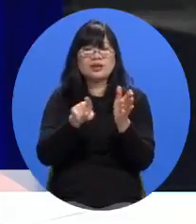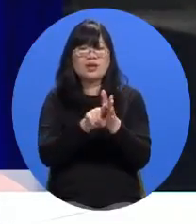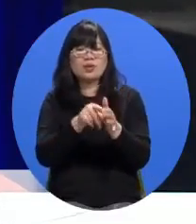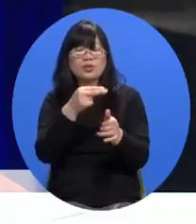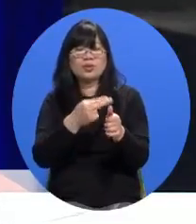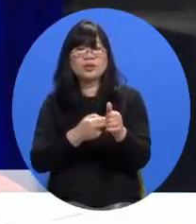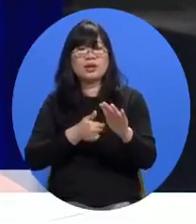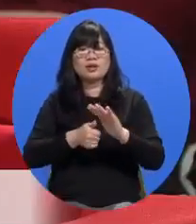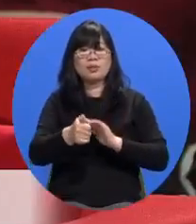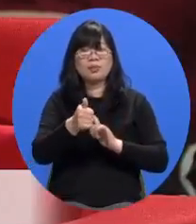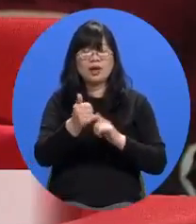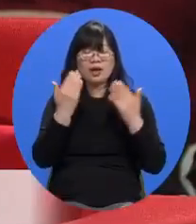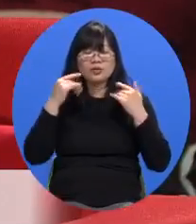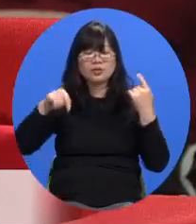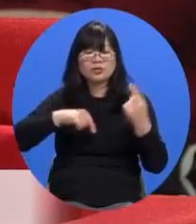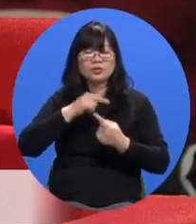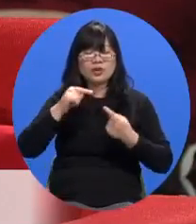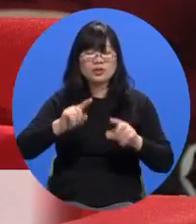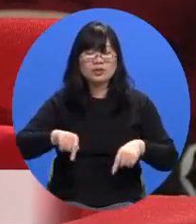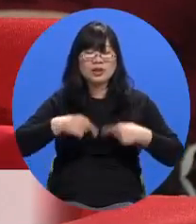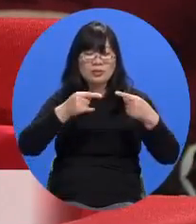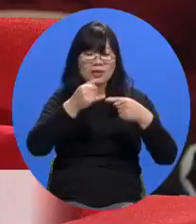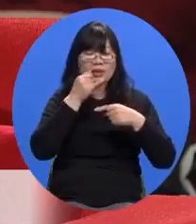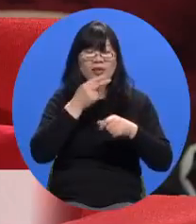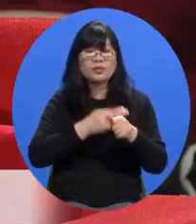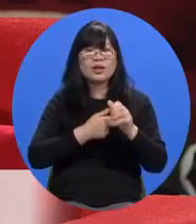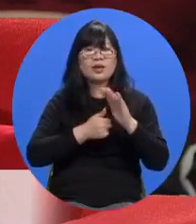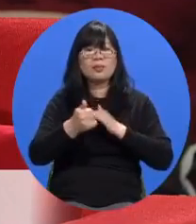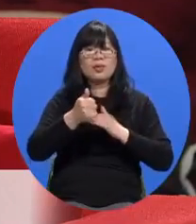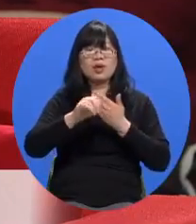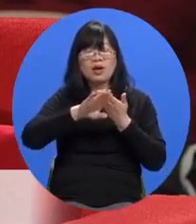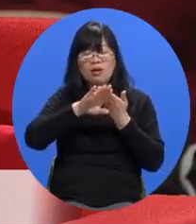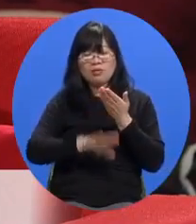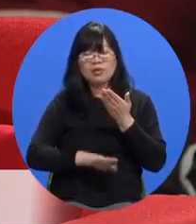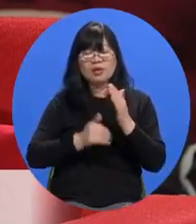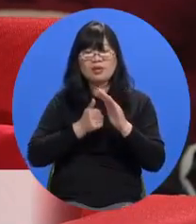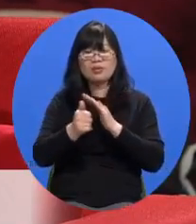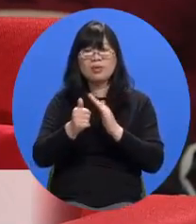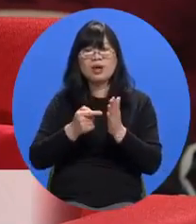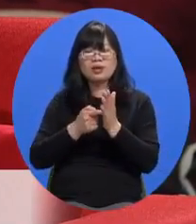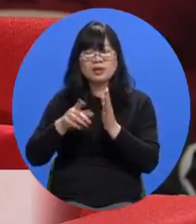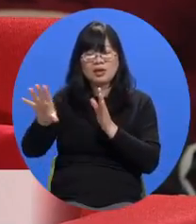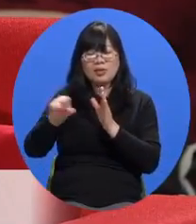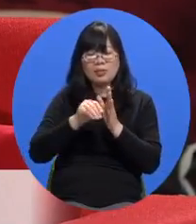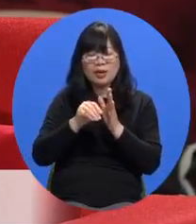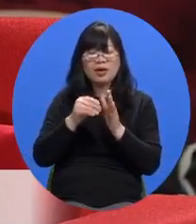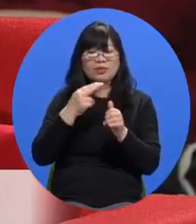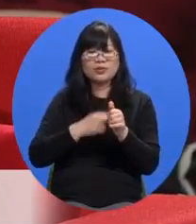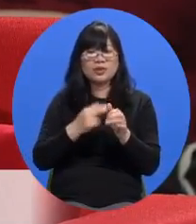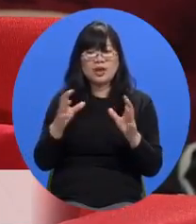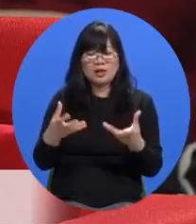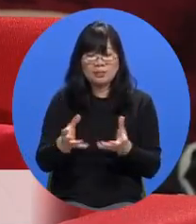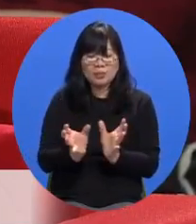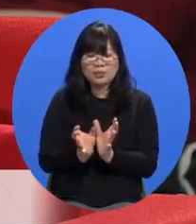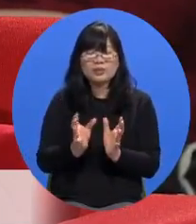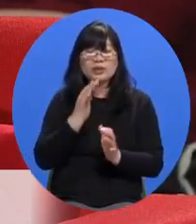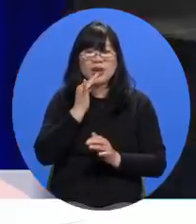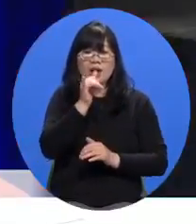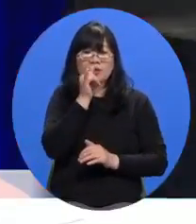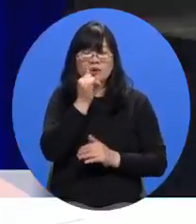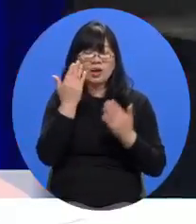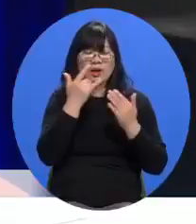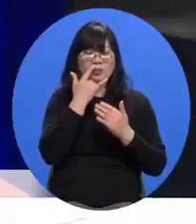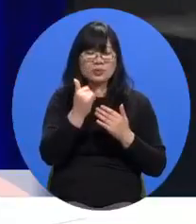교사 대표가 학교 운영위원회에 참여하면 교사 대표 아래 그 대표가 의견을 수렴할 수 있는 교사회는 당연히 있어야 하고요.